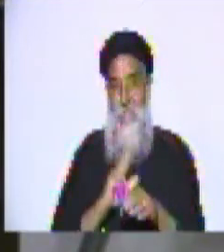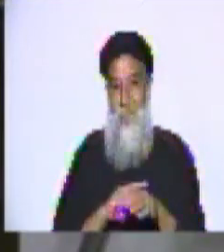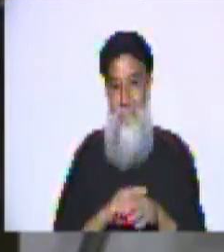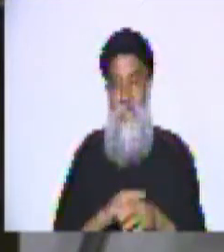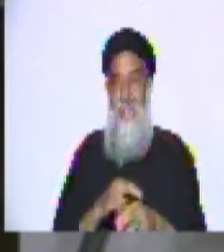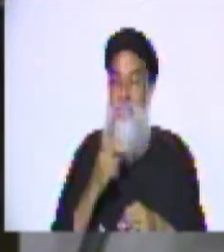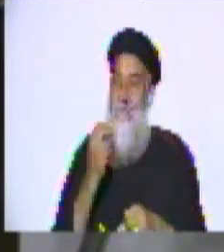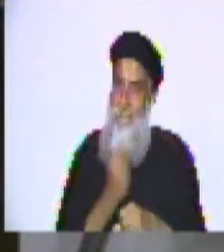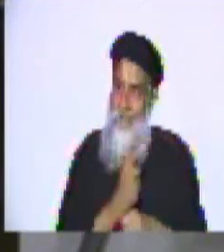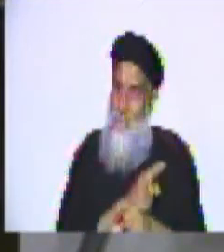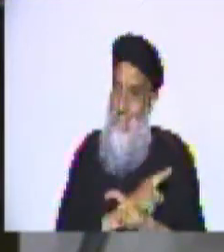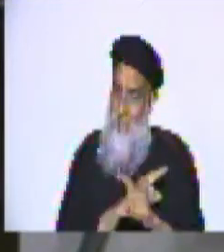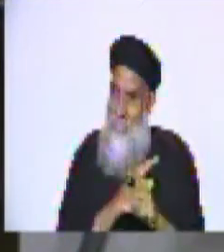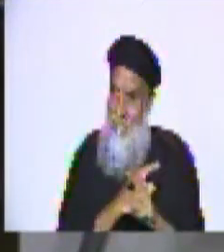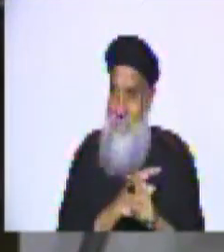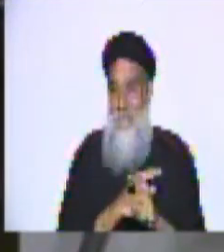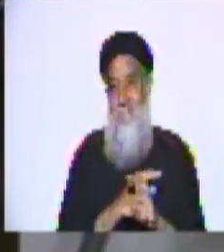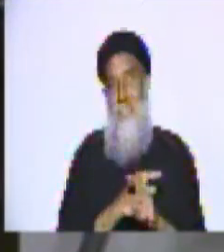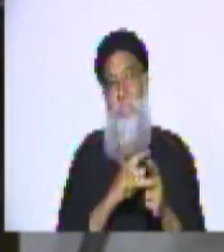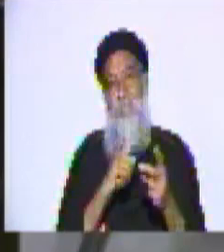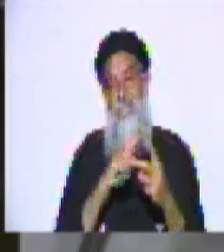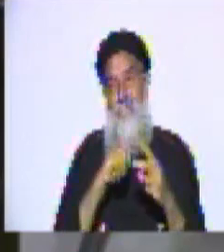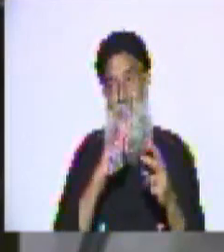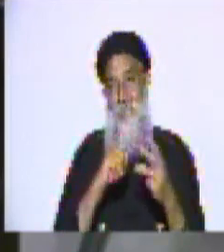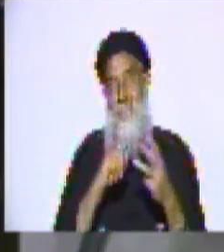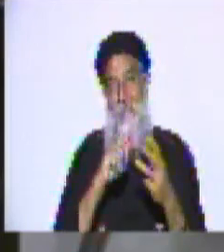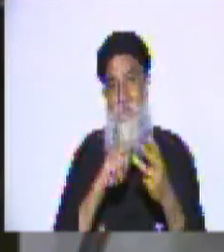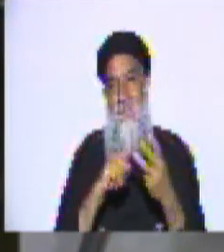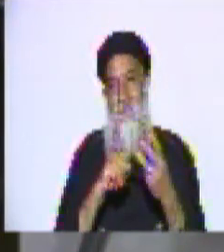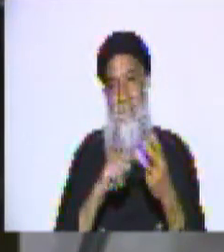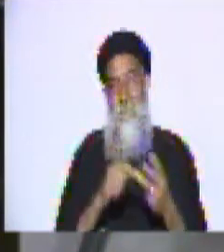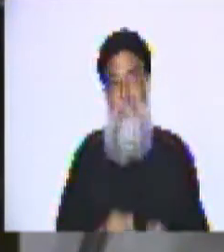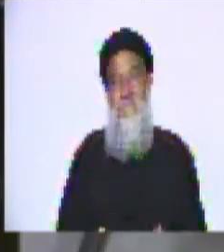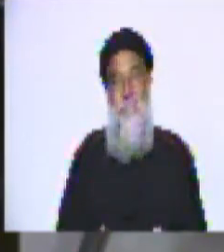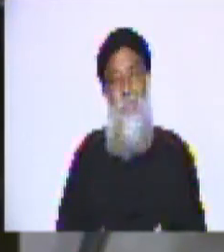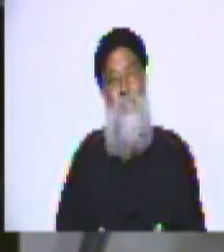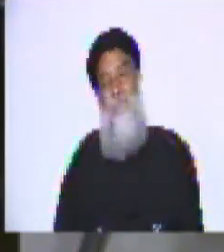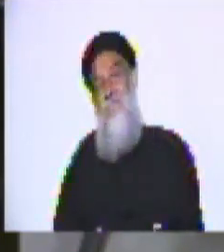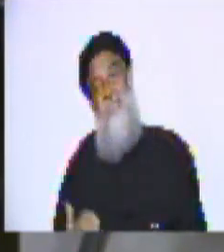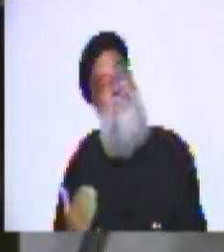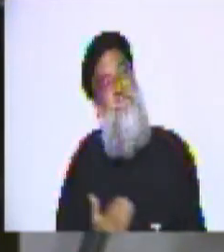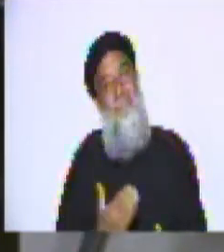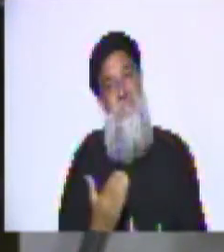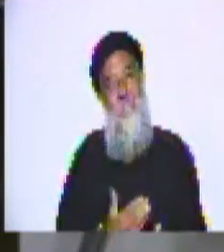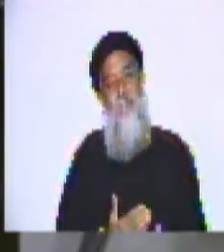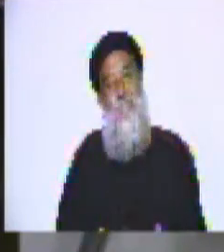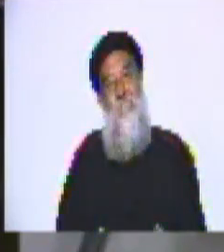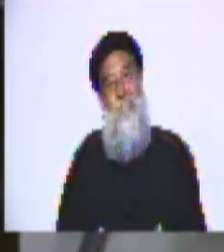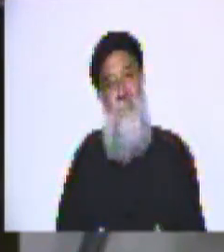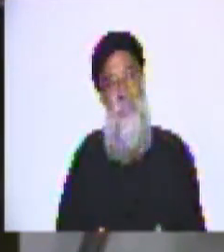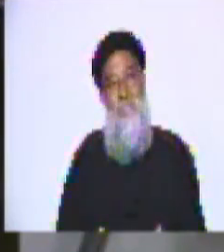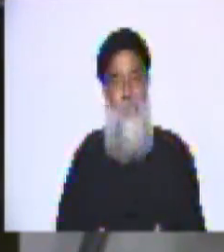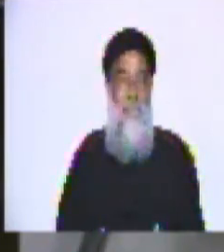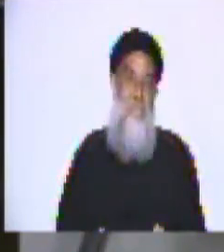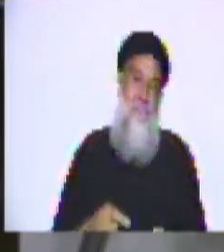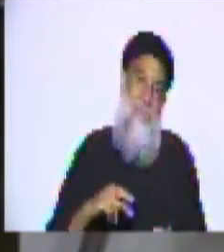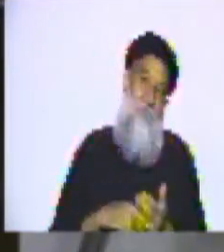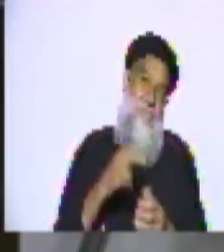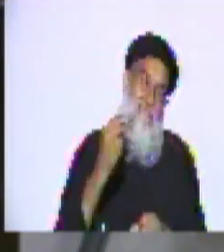الزنا والمخنوق والميت. ليه بقى؟ الزنا دي من